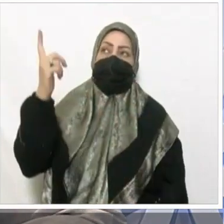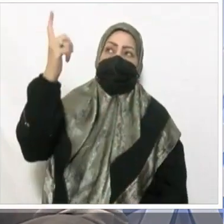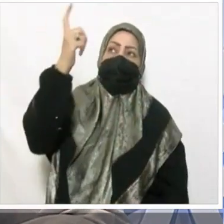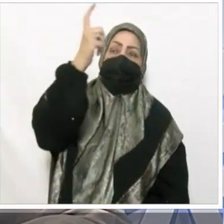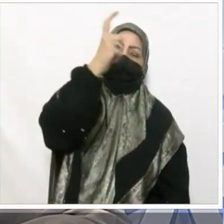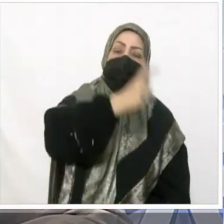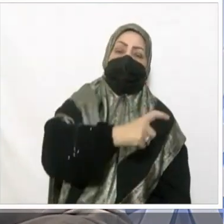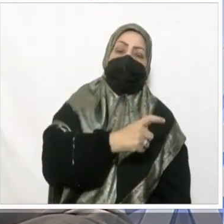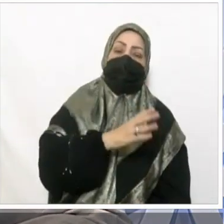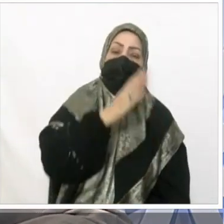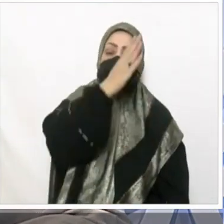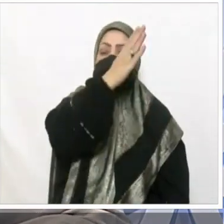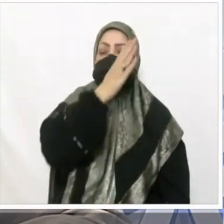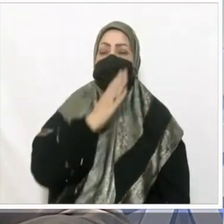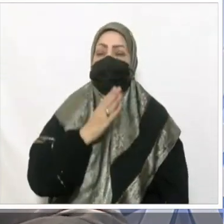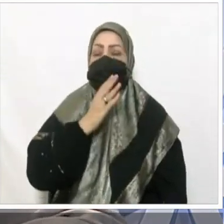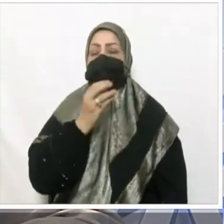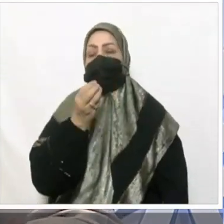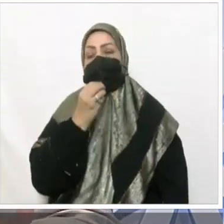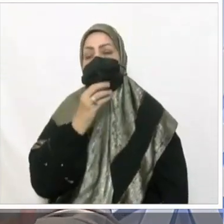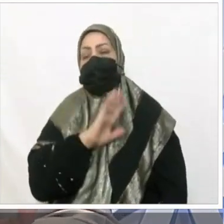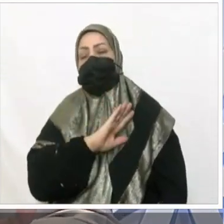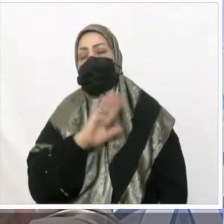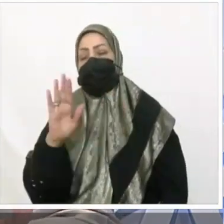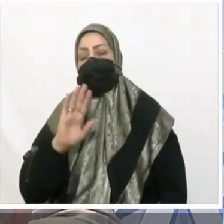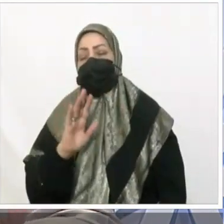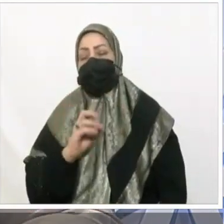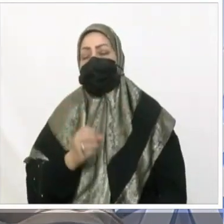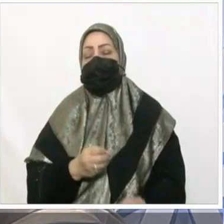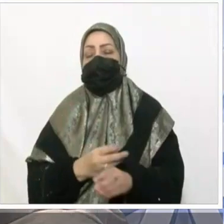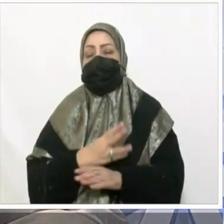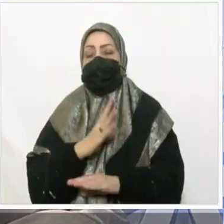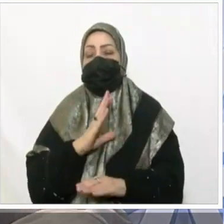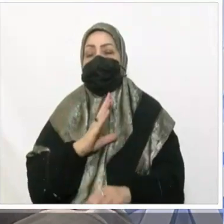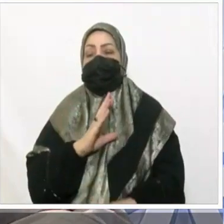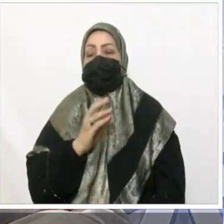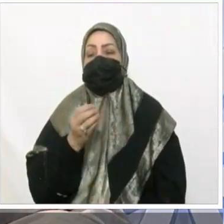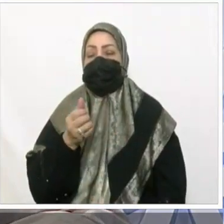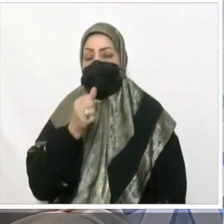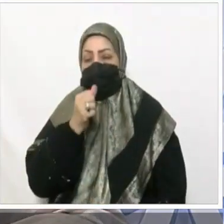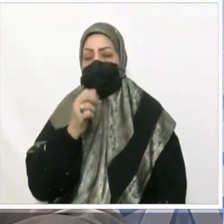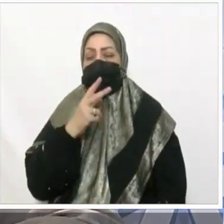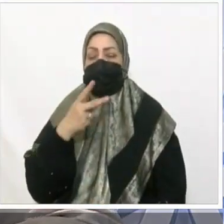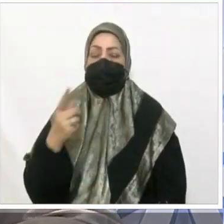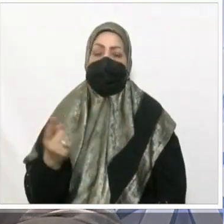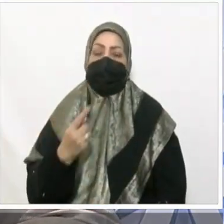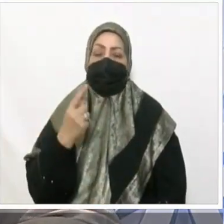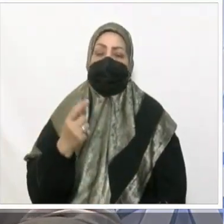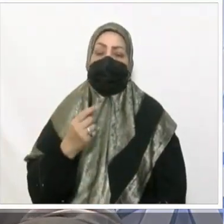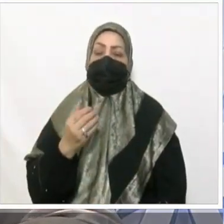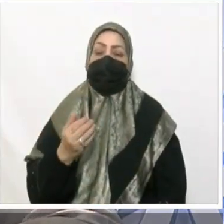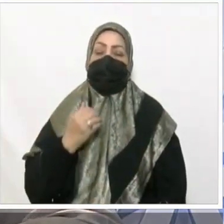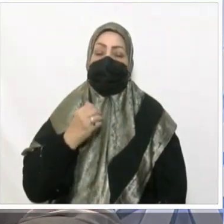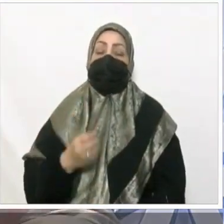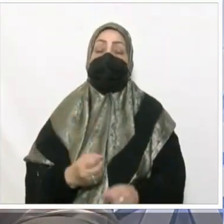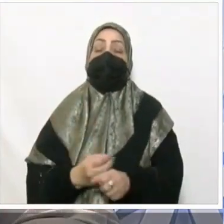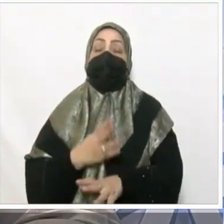الفجر الصادق أكلك وشربك لا بأس به، طلع الفجر الصادق يحرم عليك الأكل